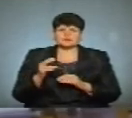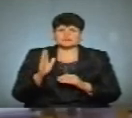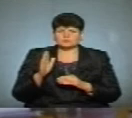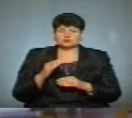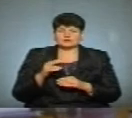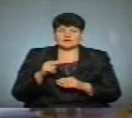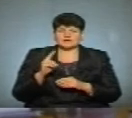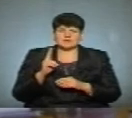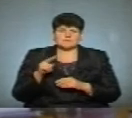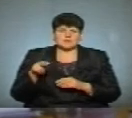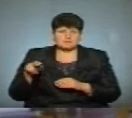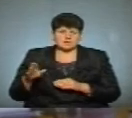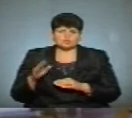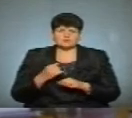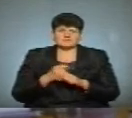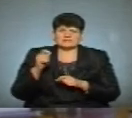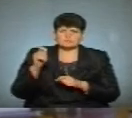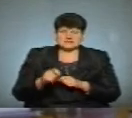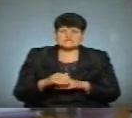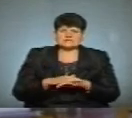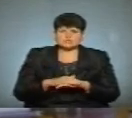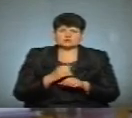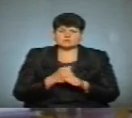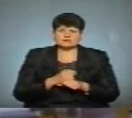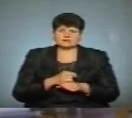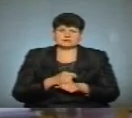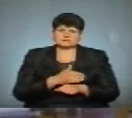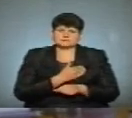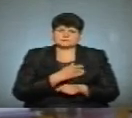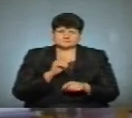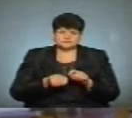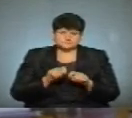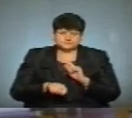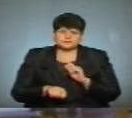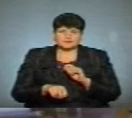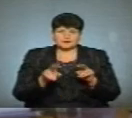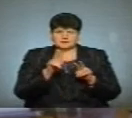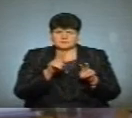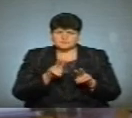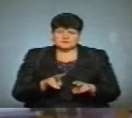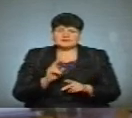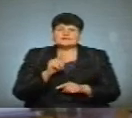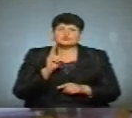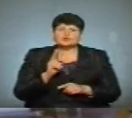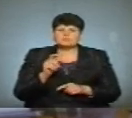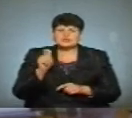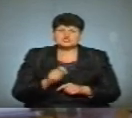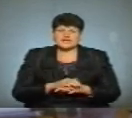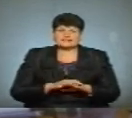працювати на в'їзді на ці ринки, для того, щоб робити температурний скринінг і моніторити тих, хто приїжджає на ринок. Тому